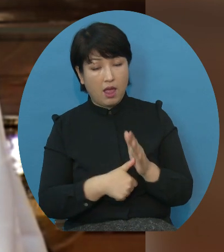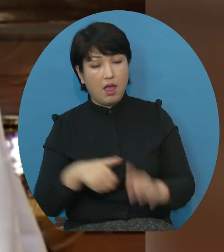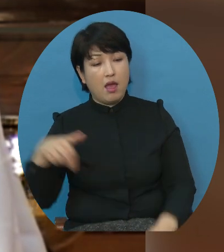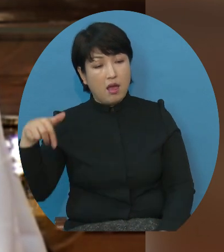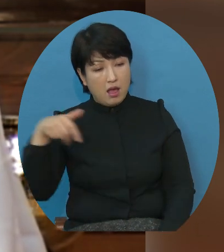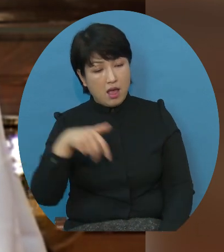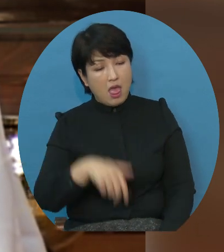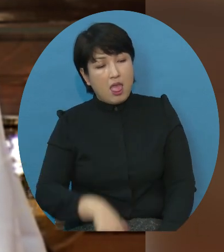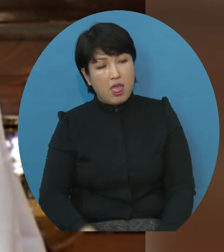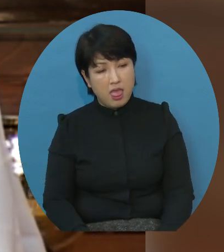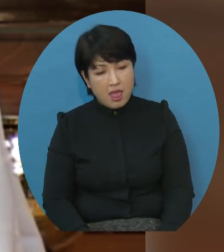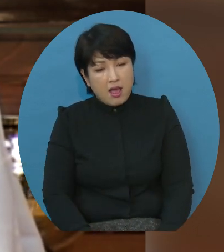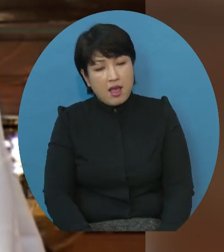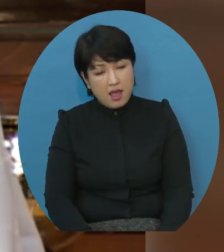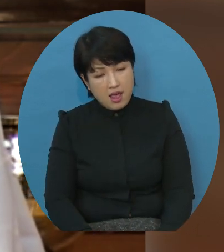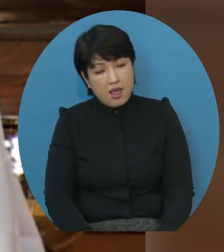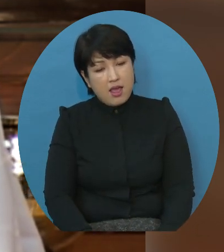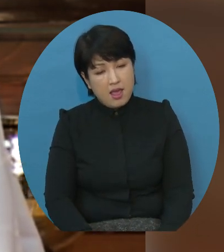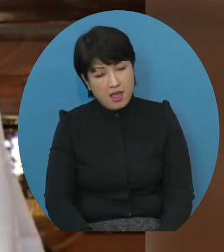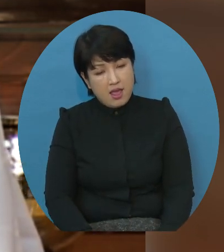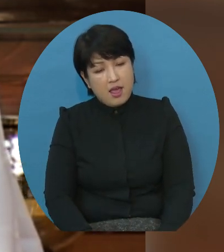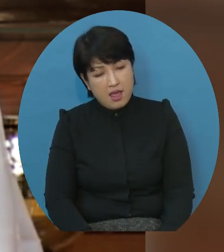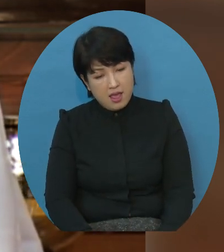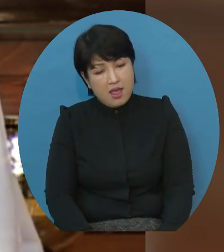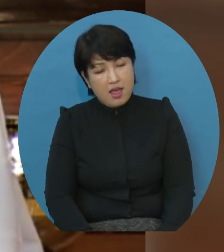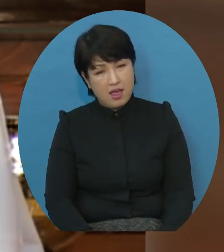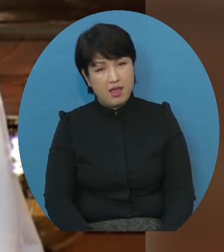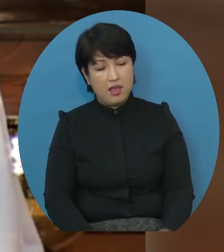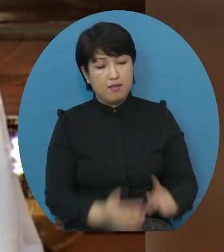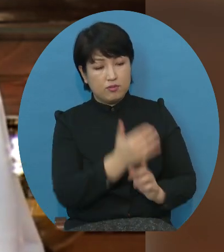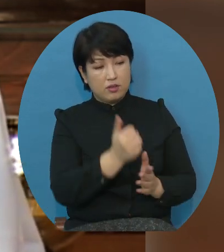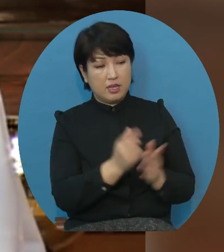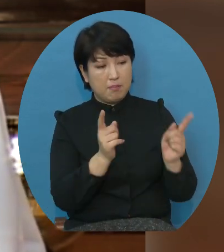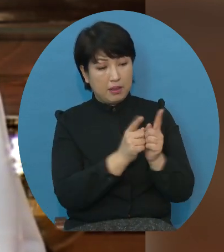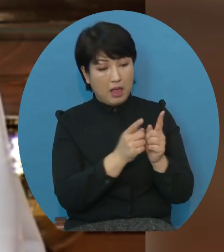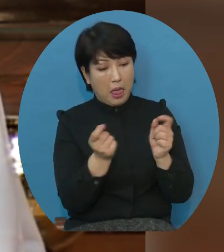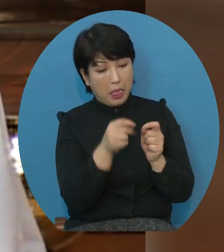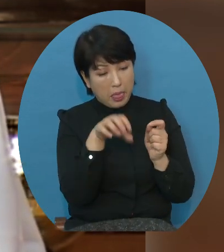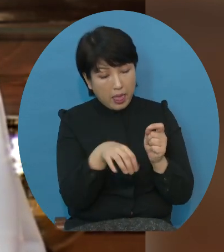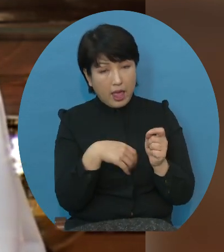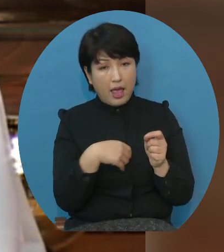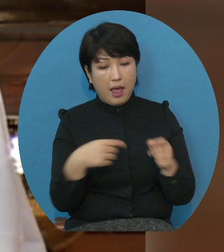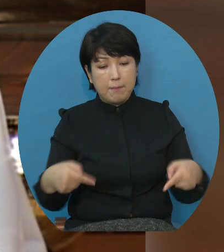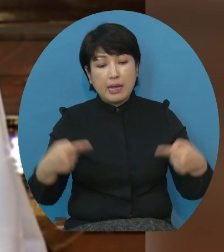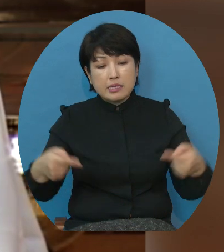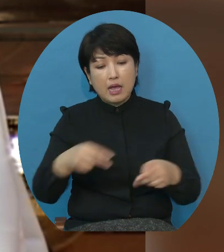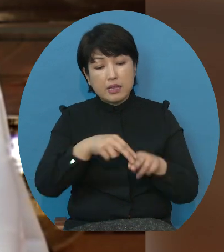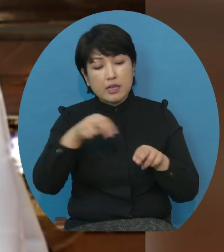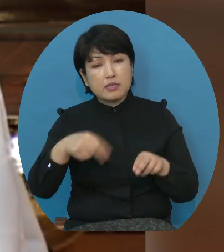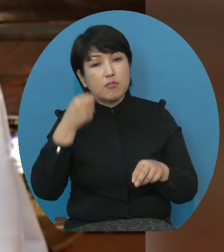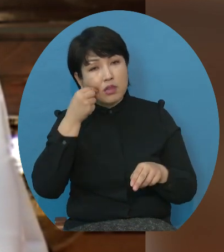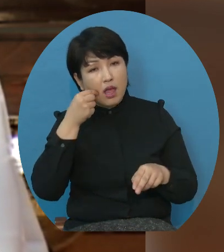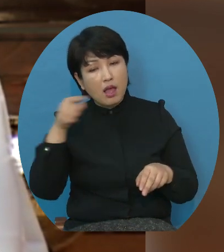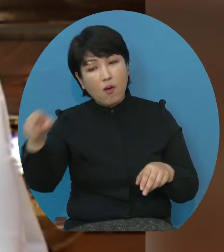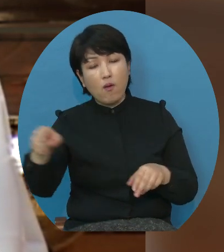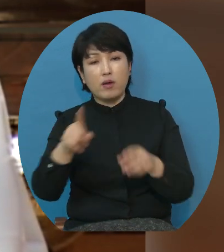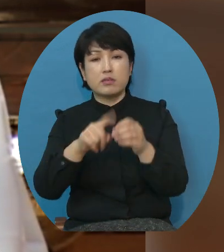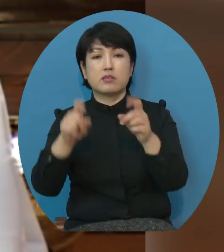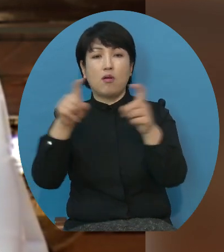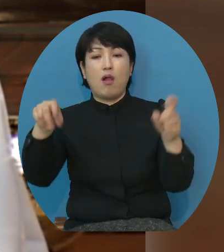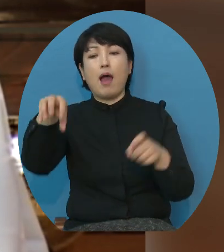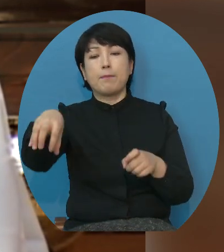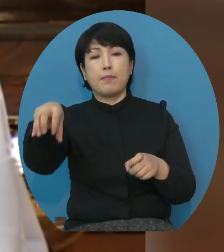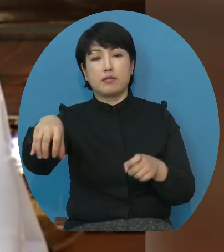숨이 찼어 부처님 앞에 까지만 차 타고 온 모두 잔 생거 그죠 정서희 구애 내가 고 몇발 되는거 걸어들어오는